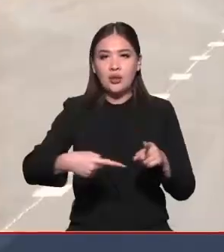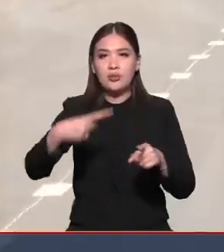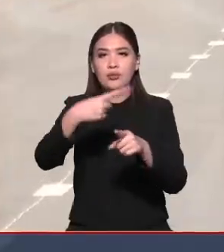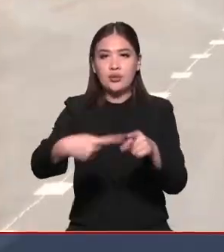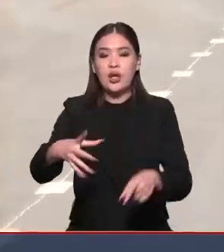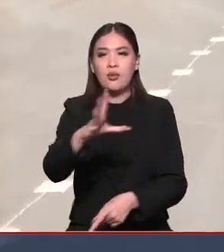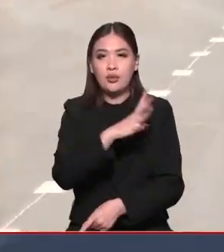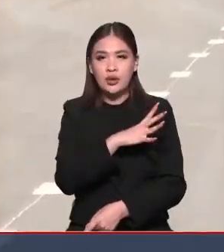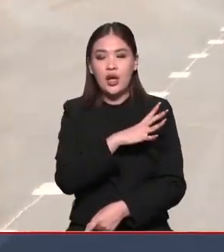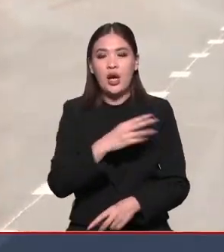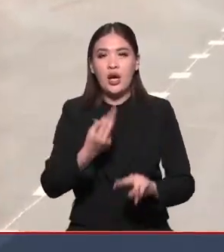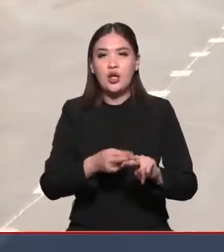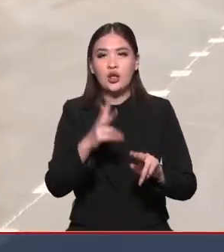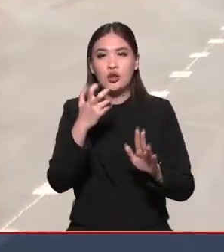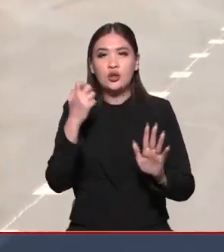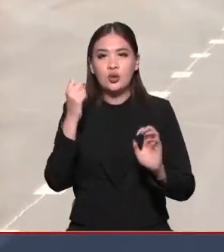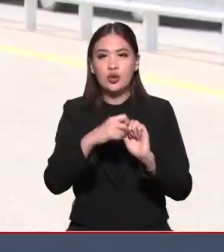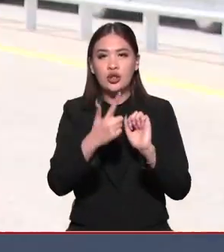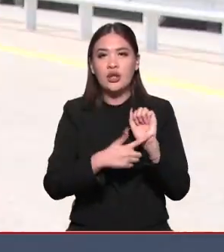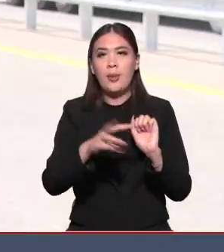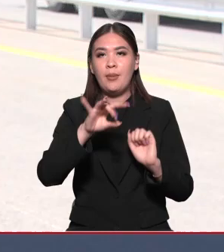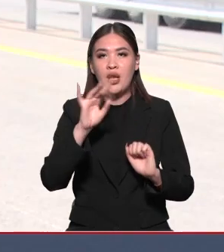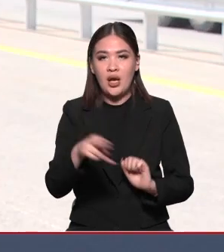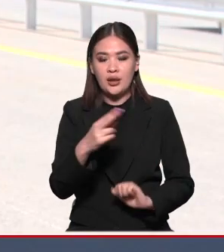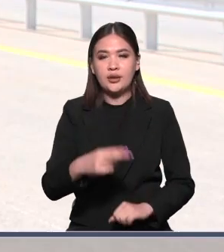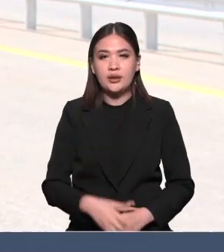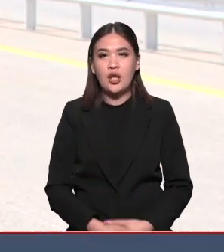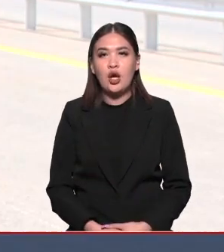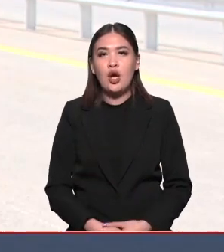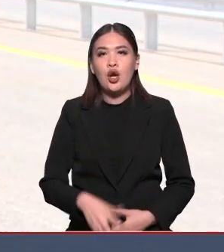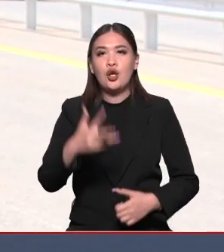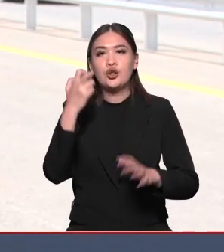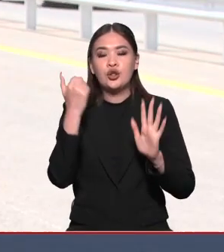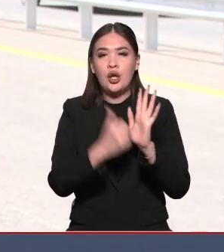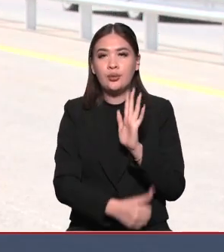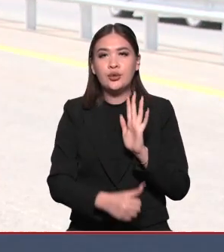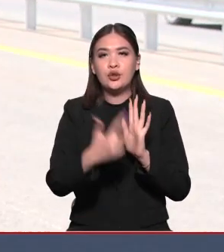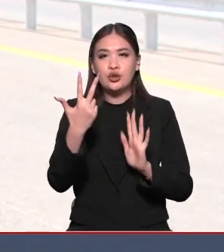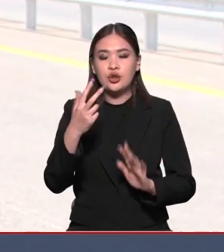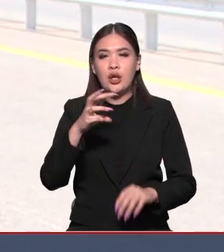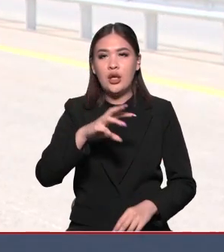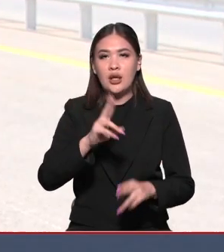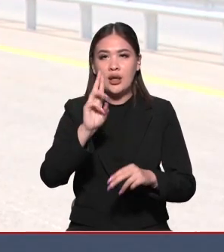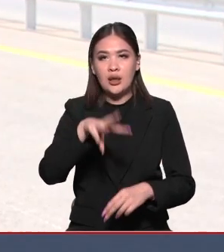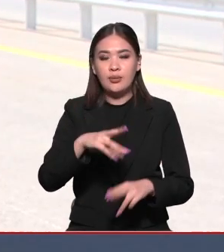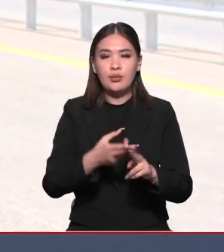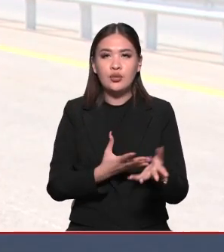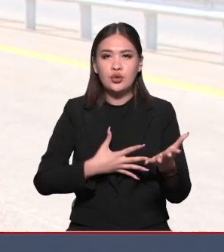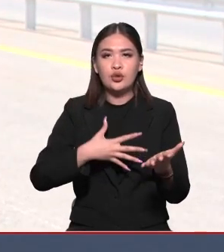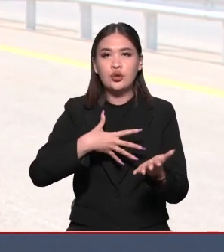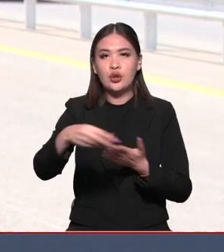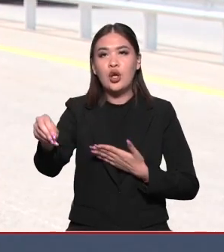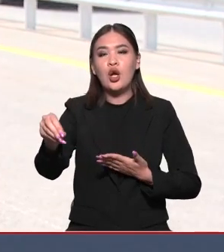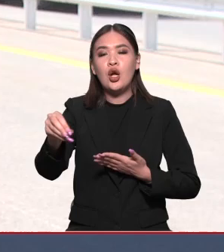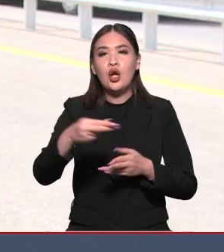бөлігі, жобағына 317 миллиард теңге. Бұл 360 шақырымның түгелдей дерлік барлық учаскесінде